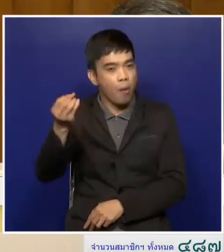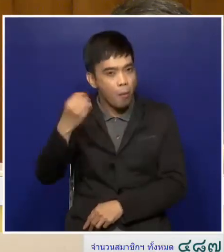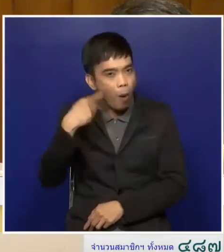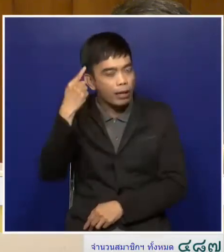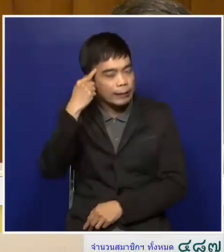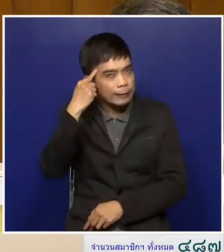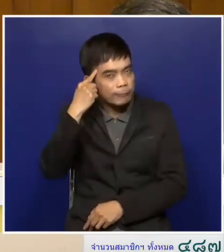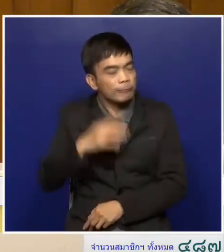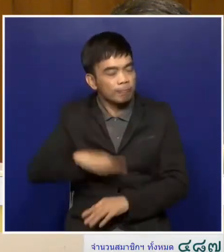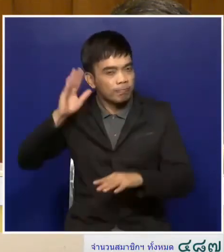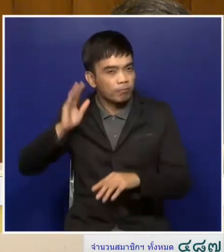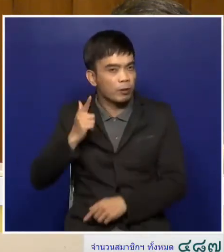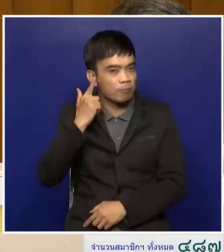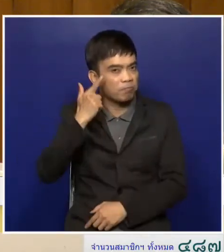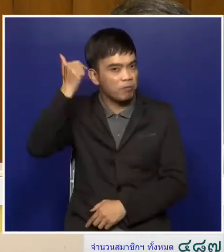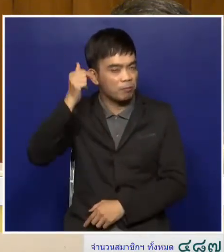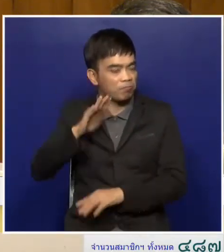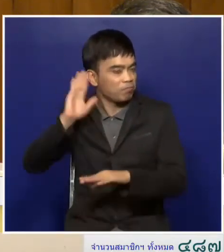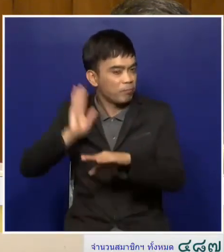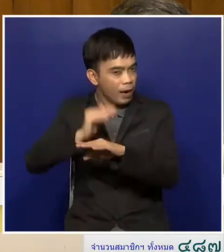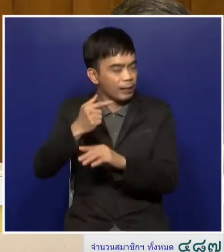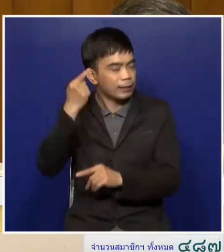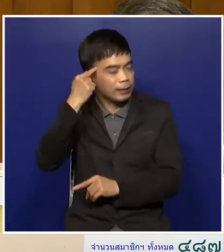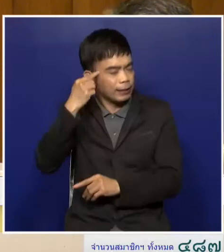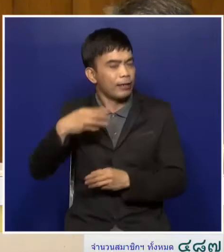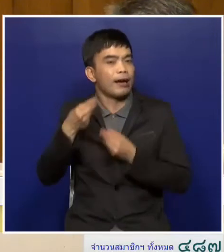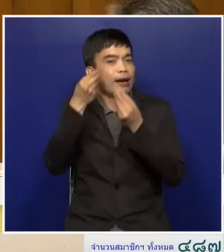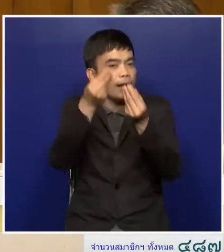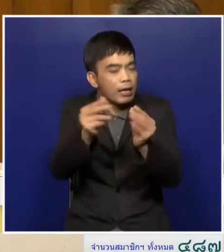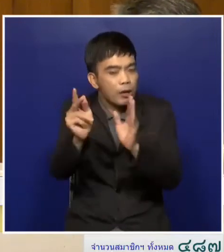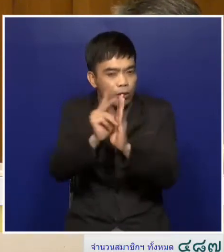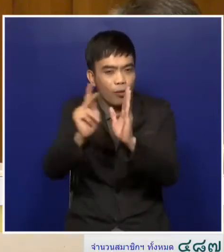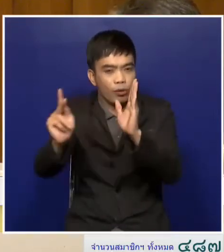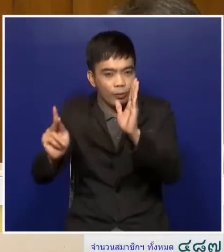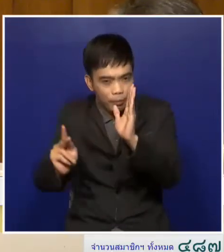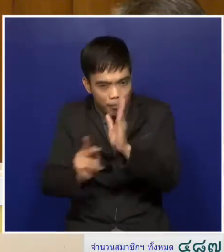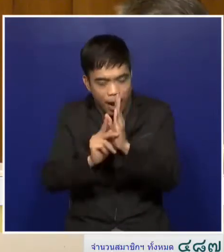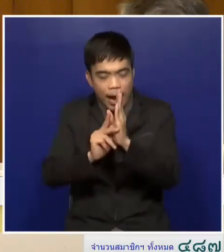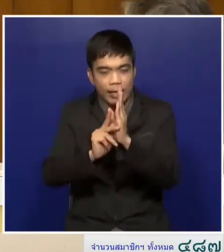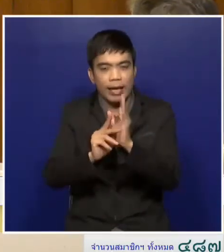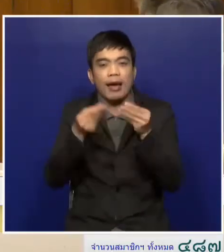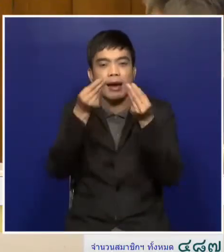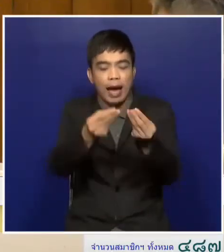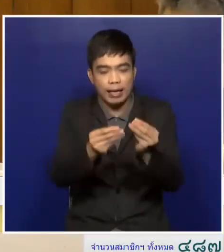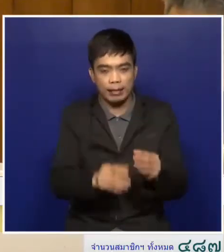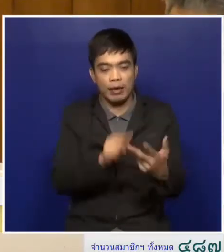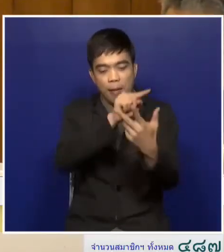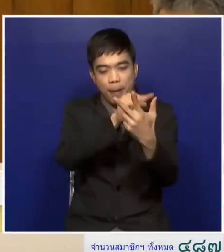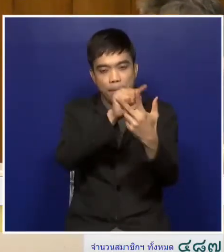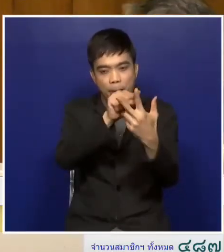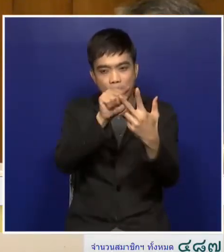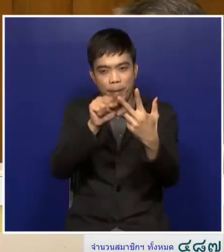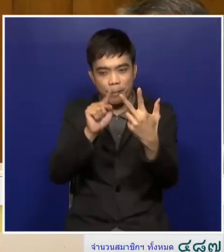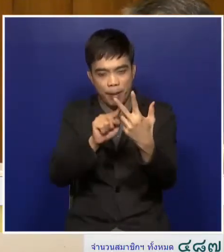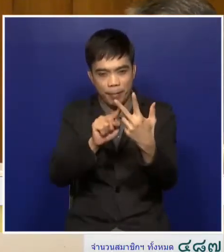มีอยู่ทั้งหมดที่จะใช้กฎหมายฉบับนี้ เพื่อให้ใช้กัชาและกัชง ได